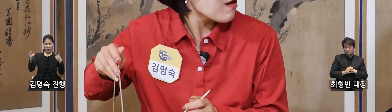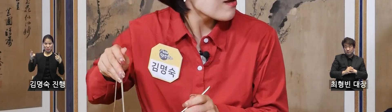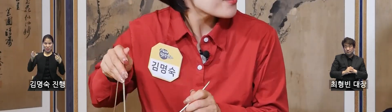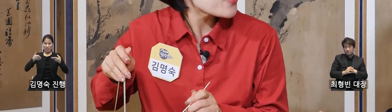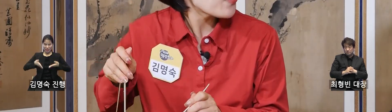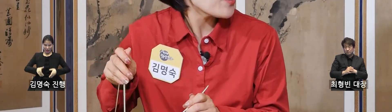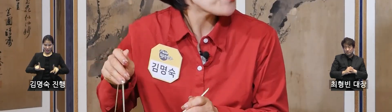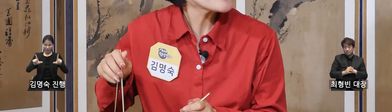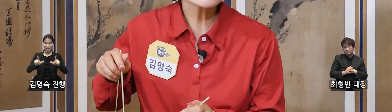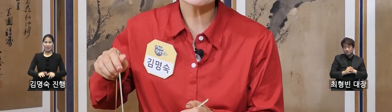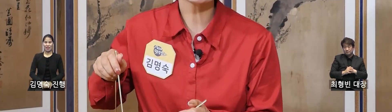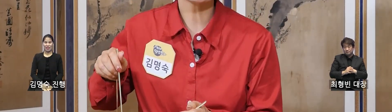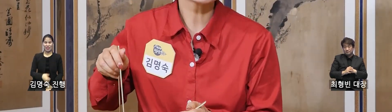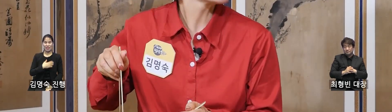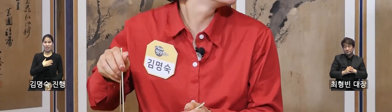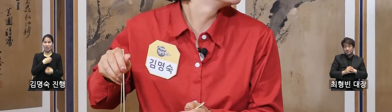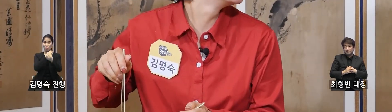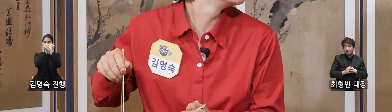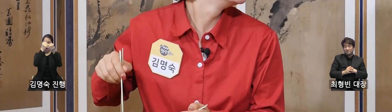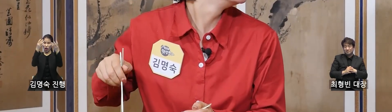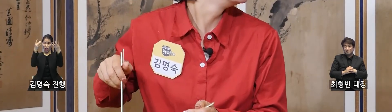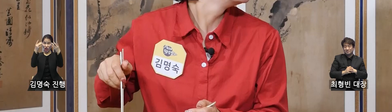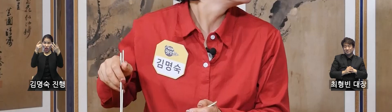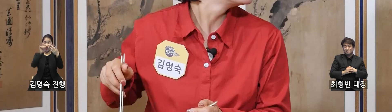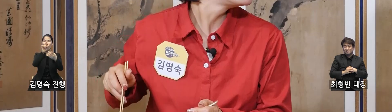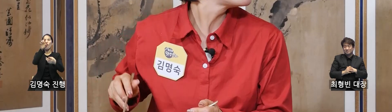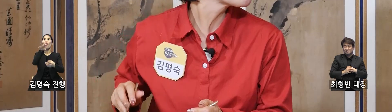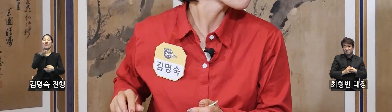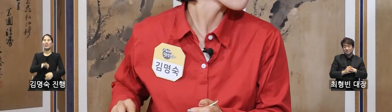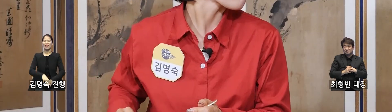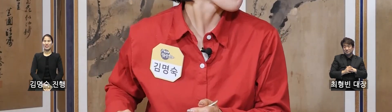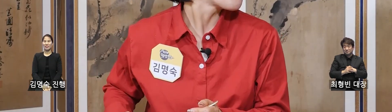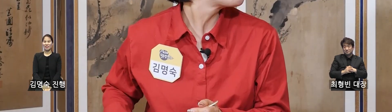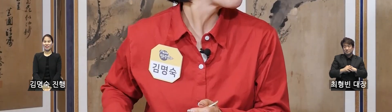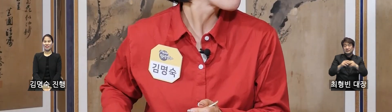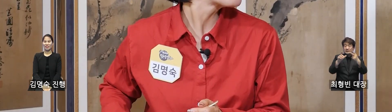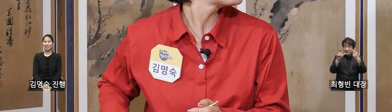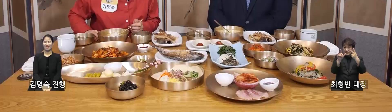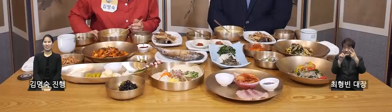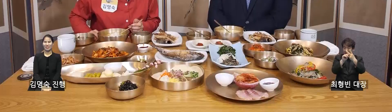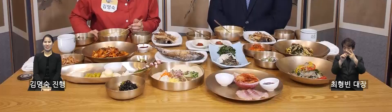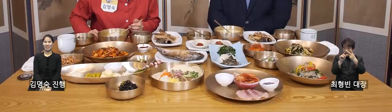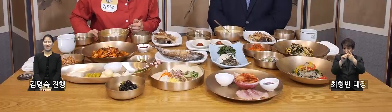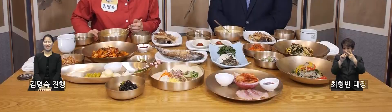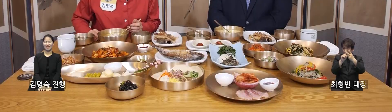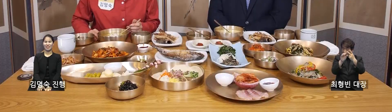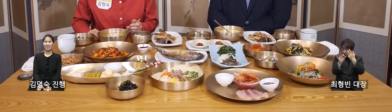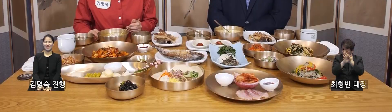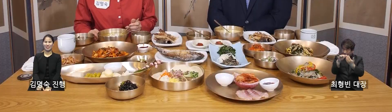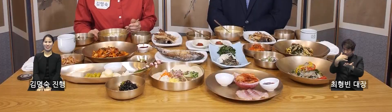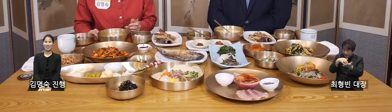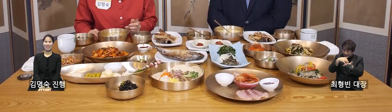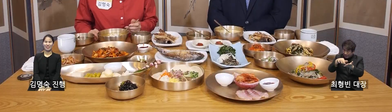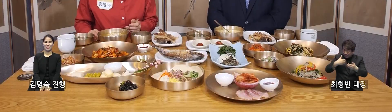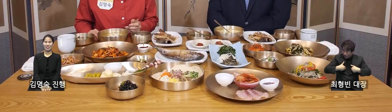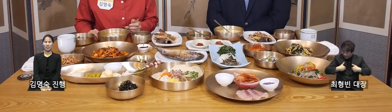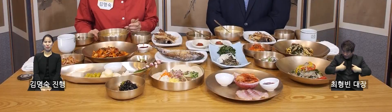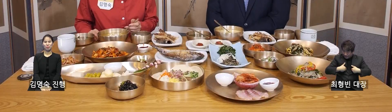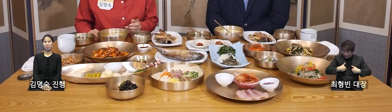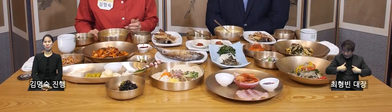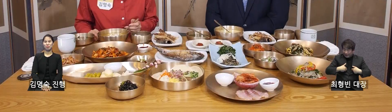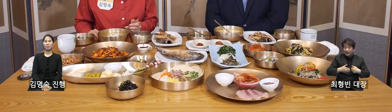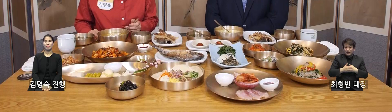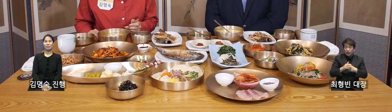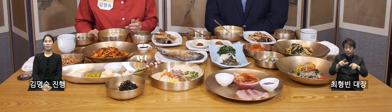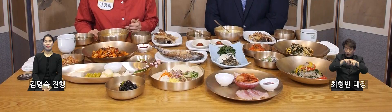예 저희의 * 차리는 아이홀 달이면 저도 이제 개선을 해야 되느냐 벗도 이제